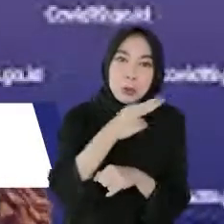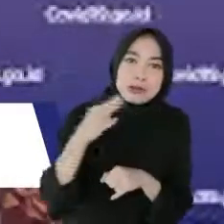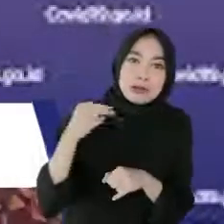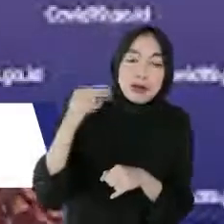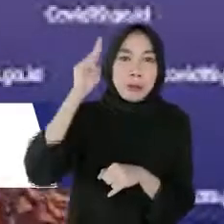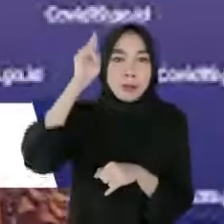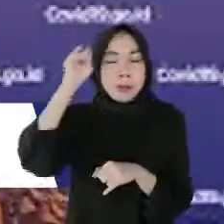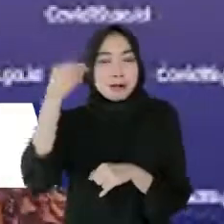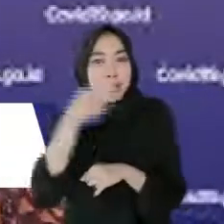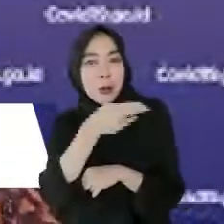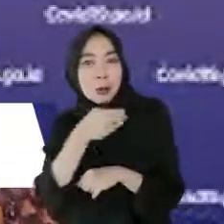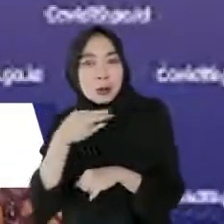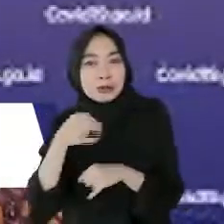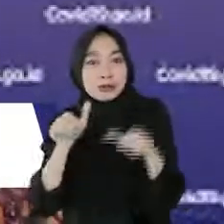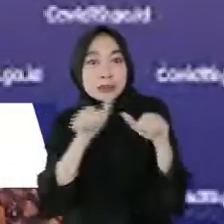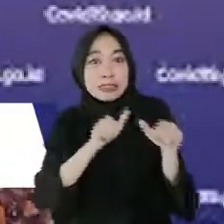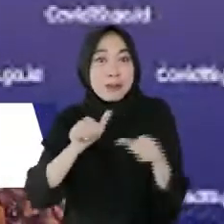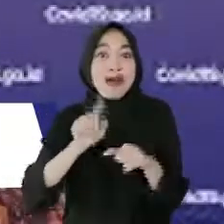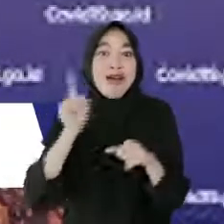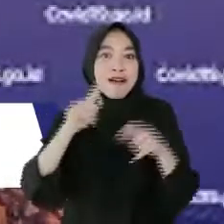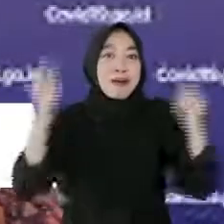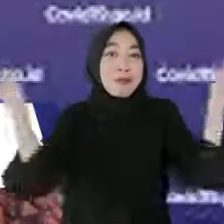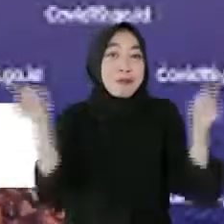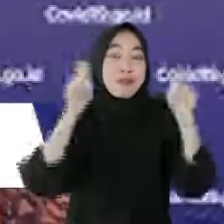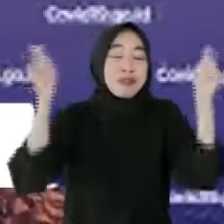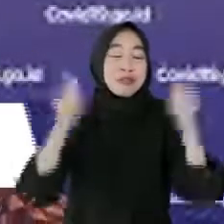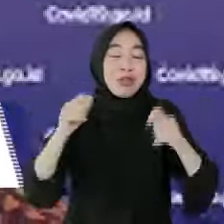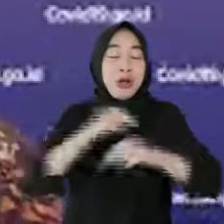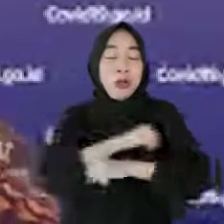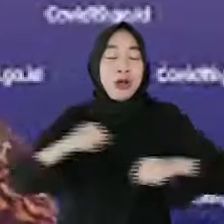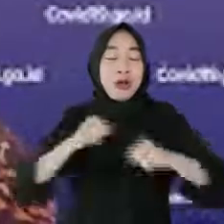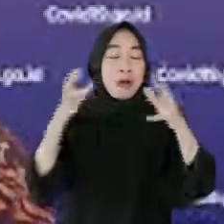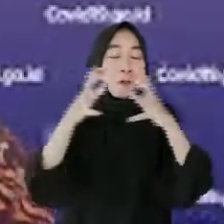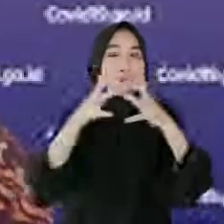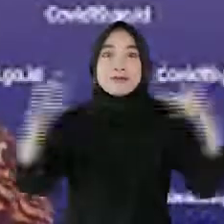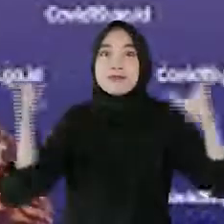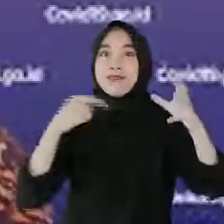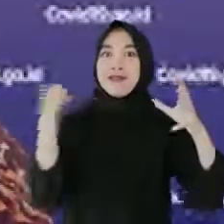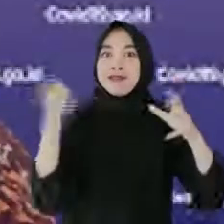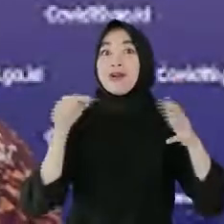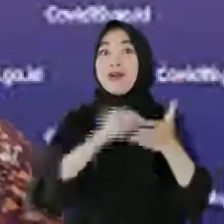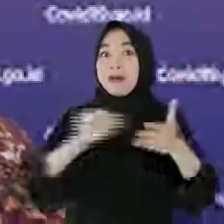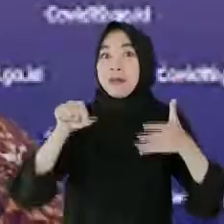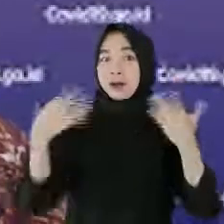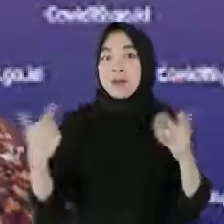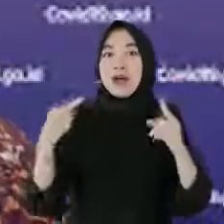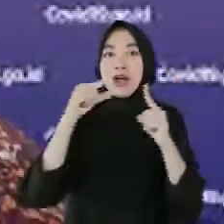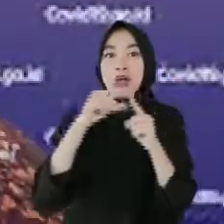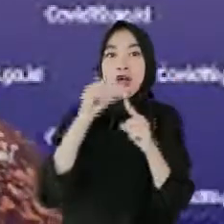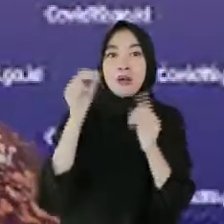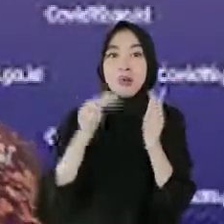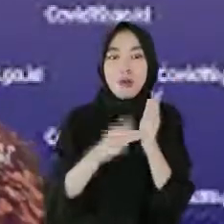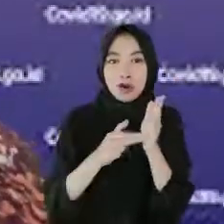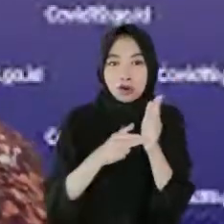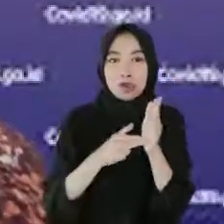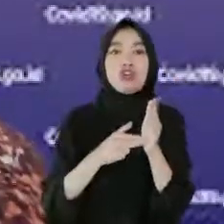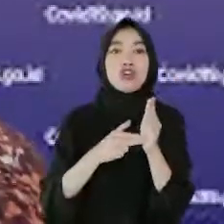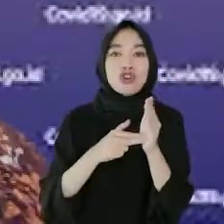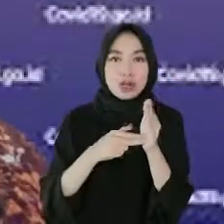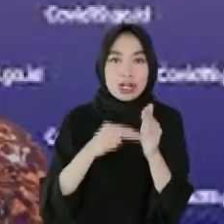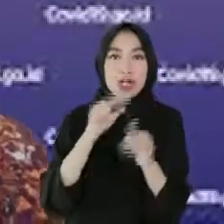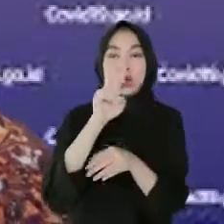bersama-sama mengadakan pesta Akbar olahraga nasional yaitu Pon ke-20 tepatnya